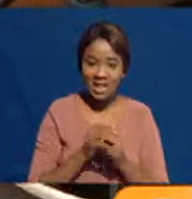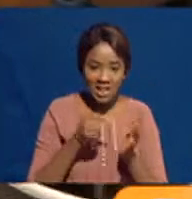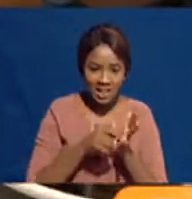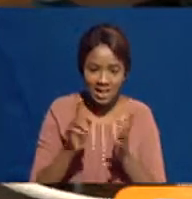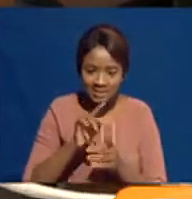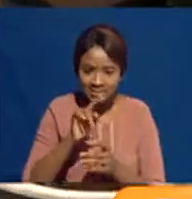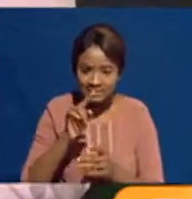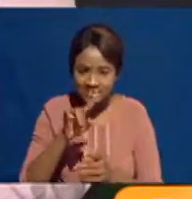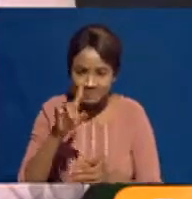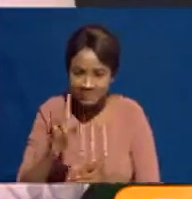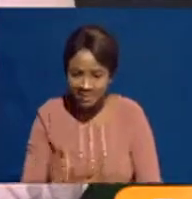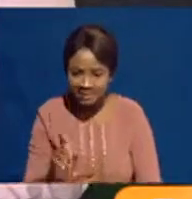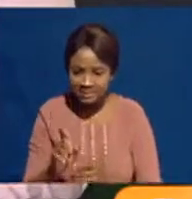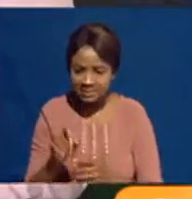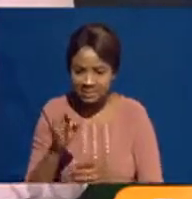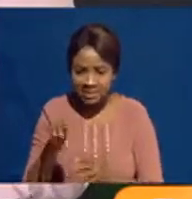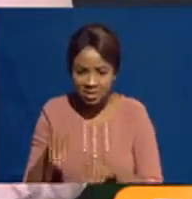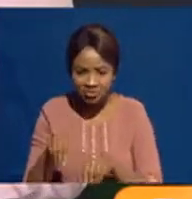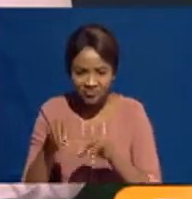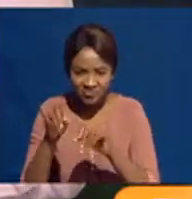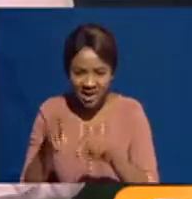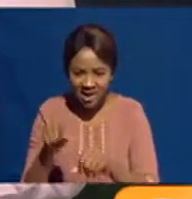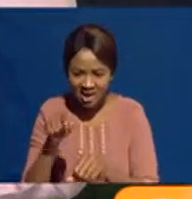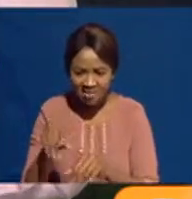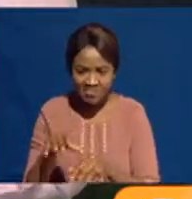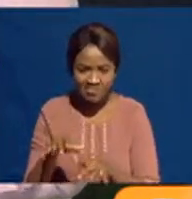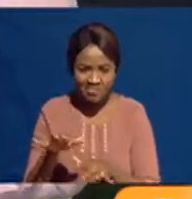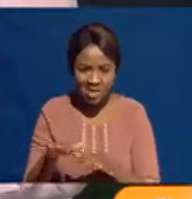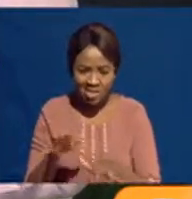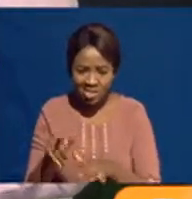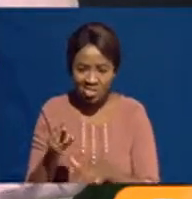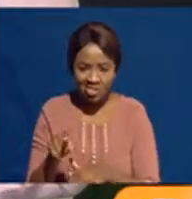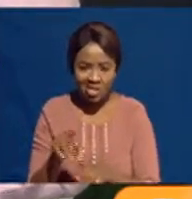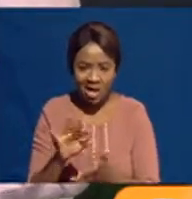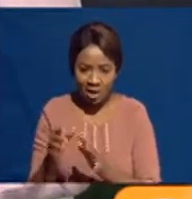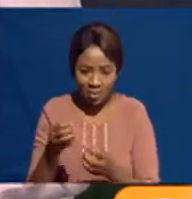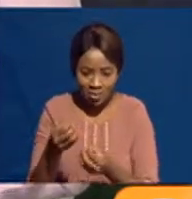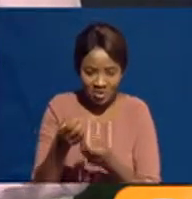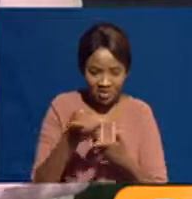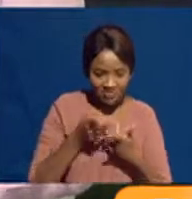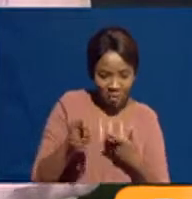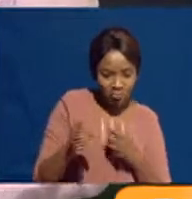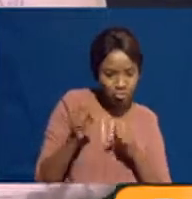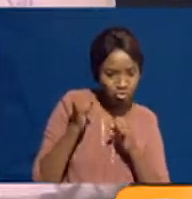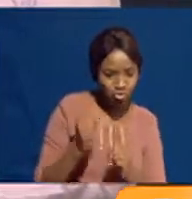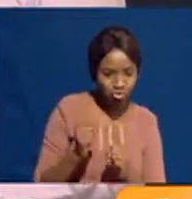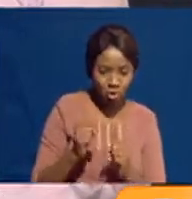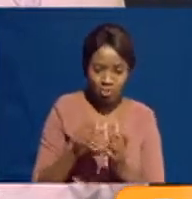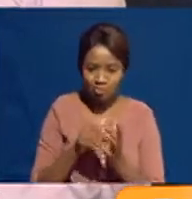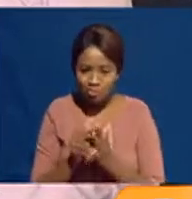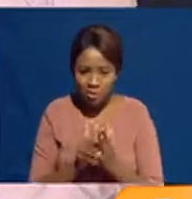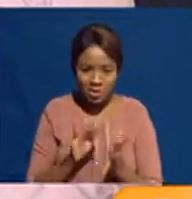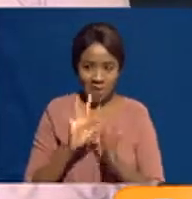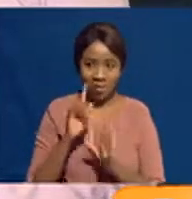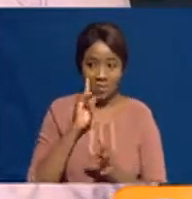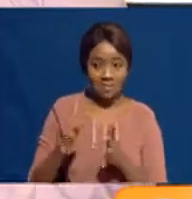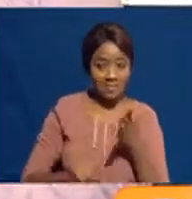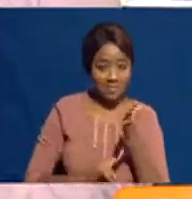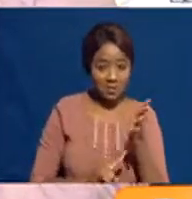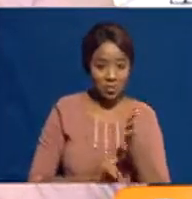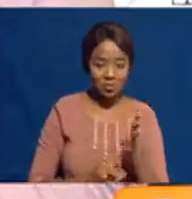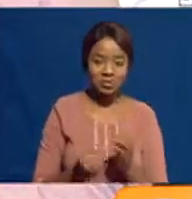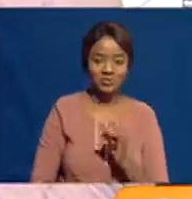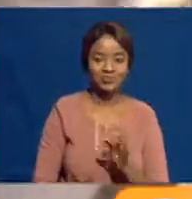udongo, huku ukiwasilisha habari moja kwa moja kwa mkulima husika. Mtambo huu ni mojawapo wa teknolojia